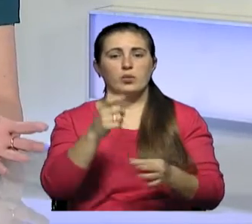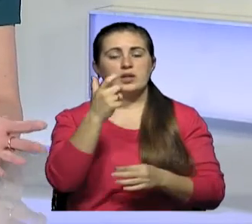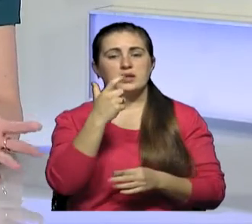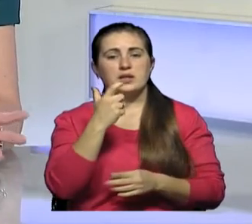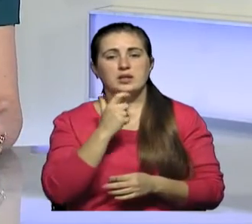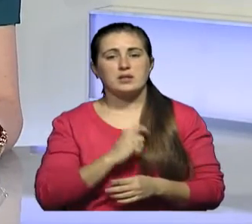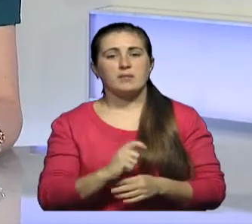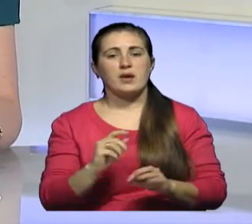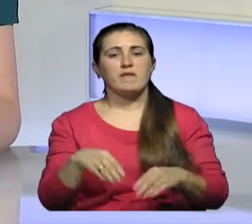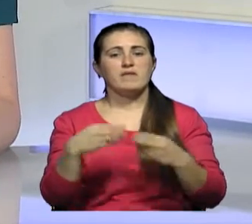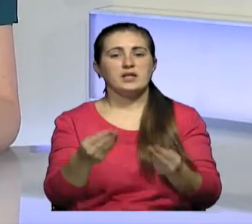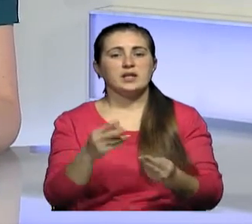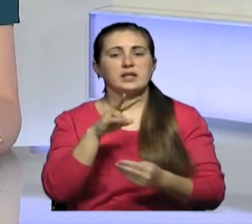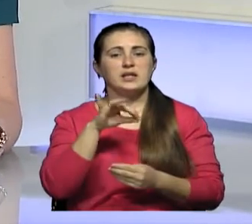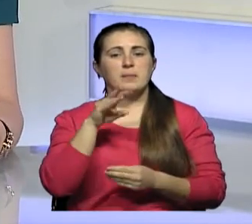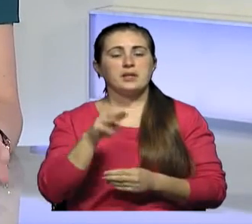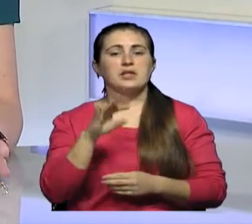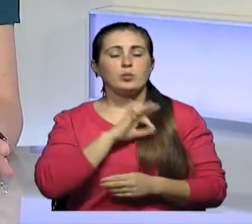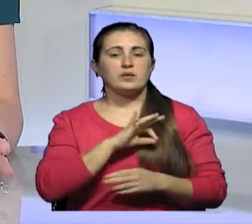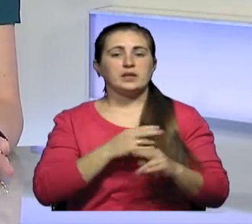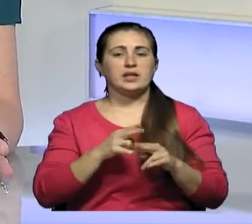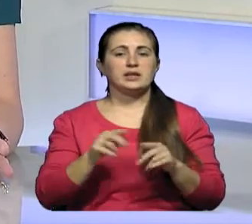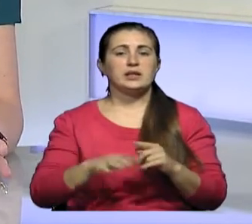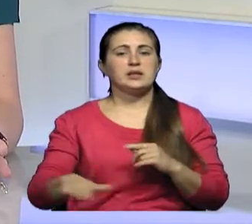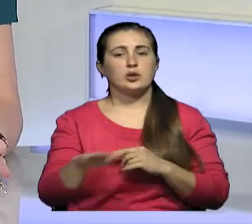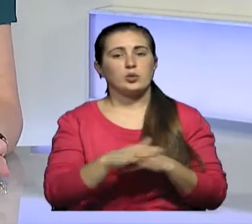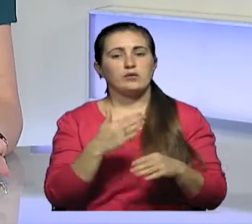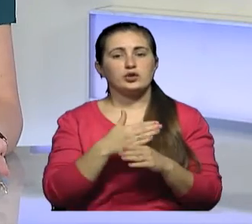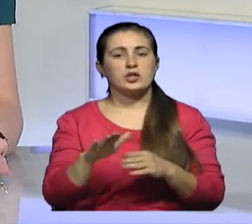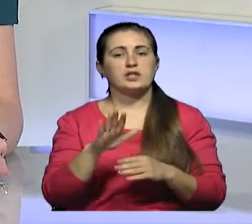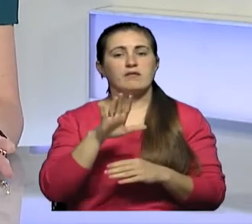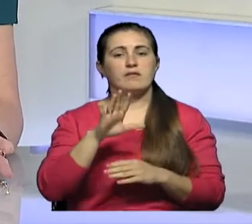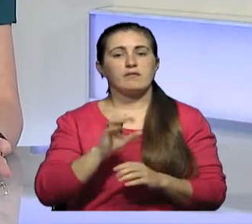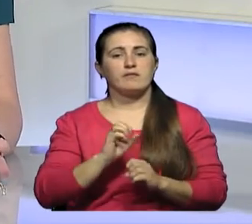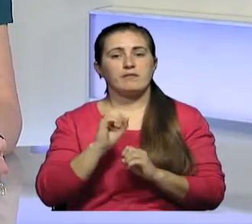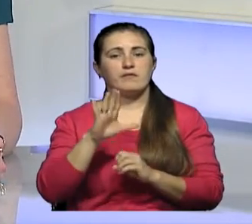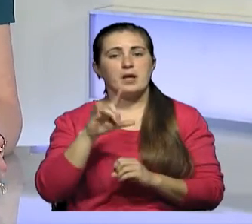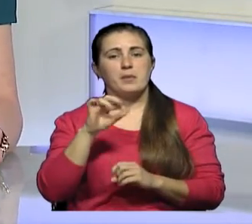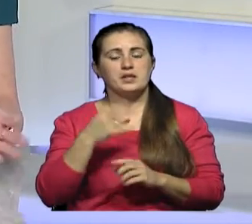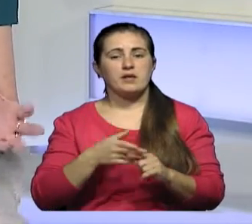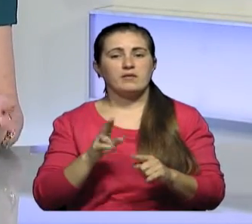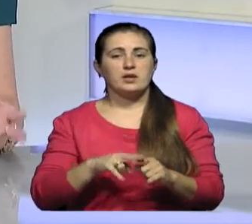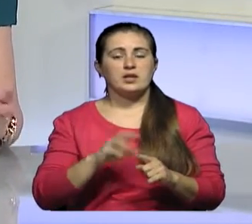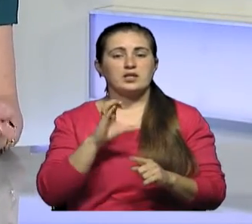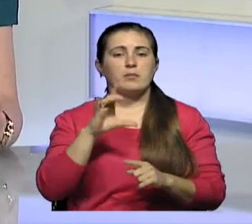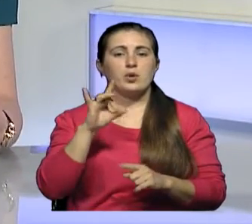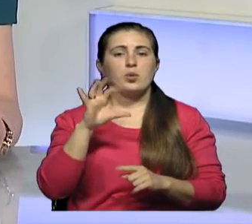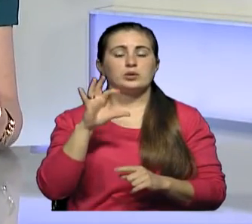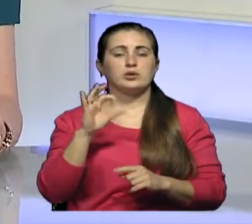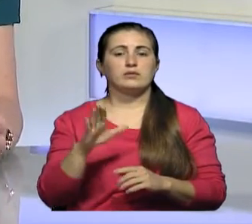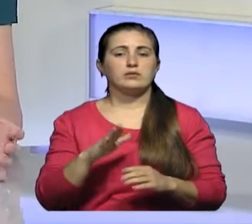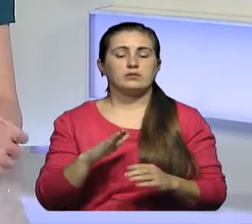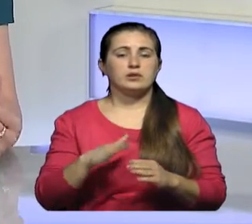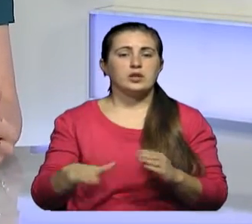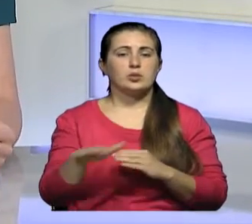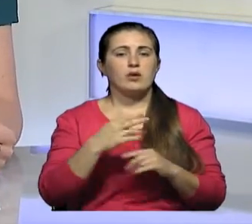выдать там лимита использования данной территории то в части выбросов или сбросов или размещения отходов в том